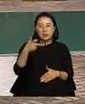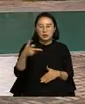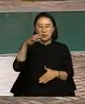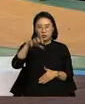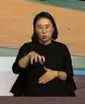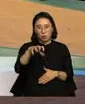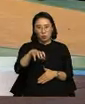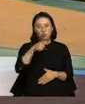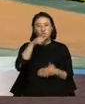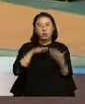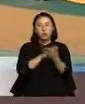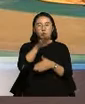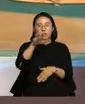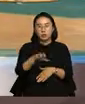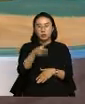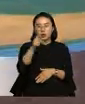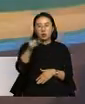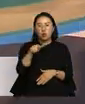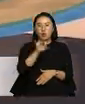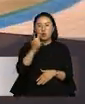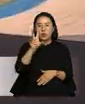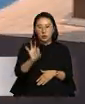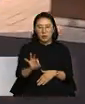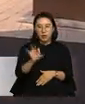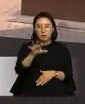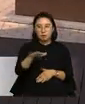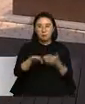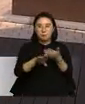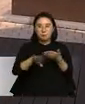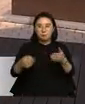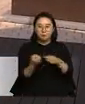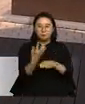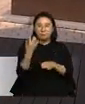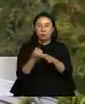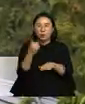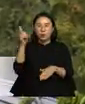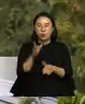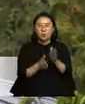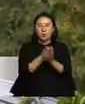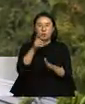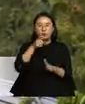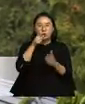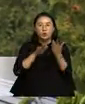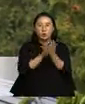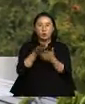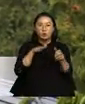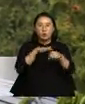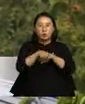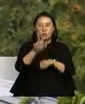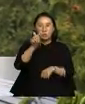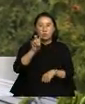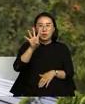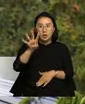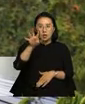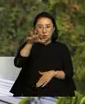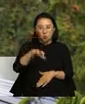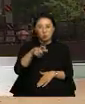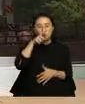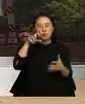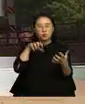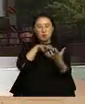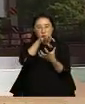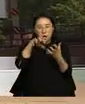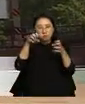일산동구 중산공원 물놀이장과 덕양구 고양공원 바닥분수 등 고양시 내 물놀이형 수경시설 24곳과